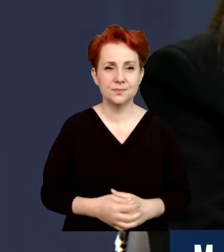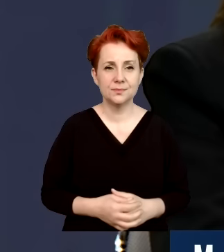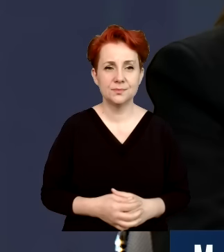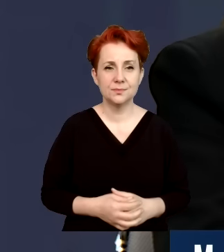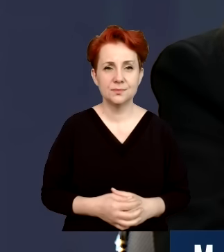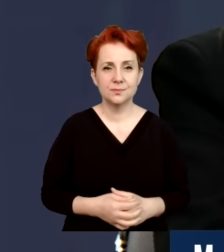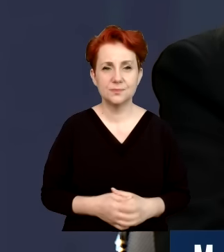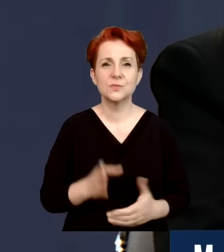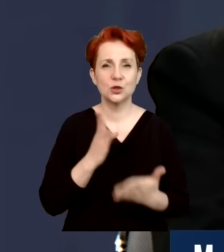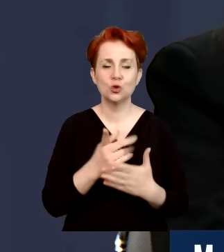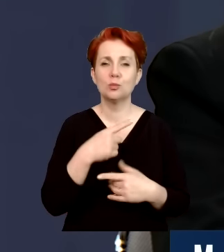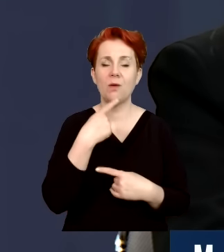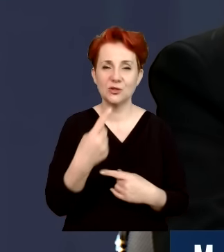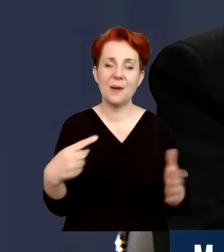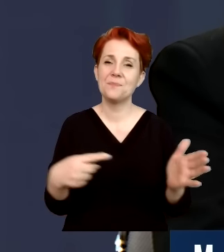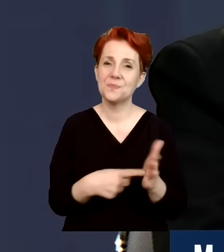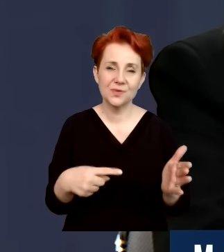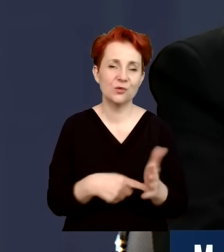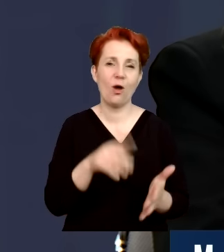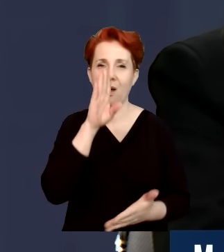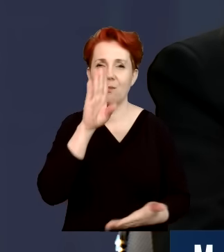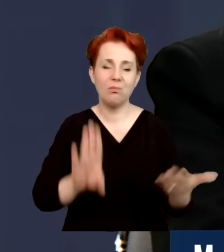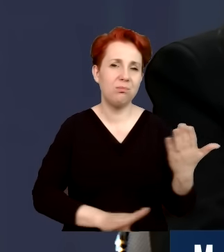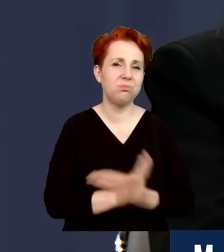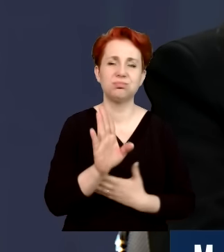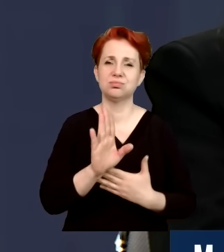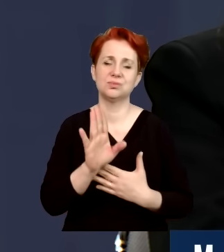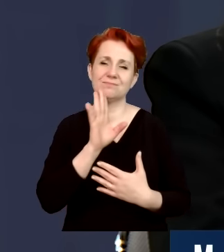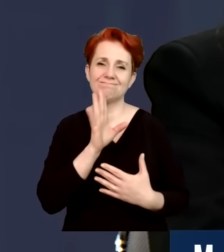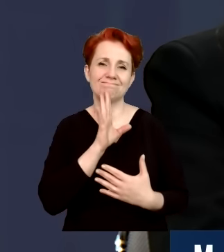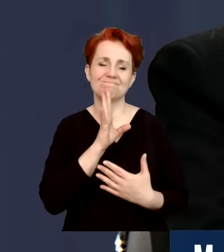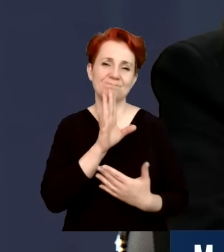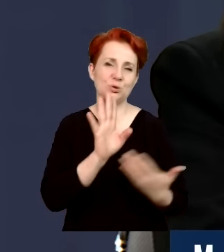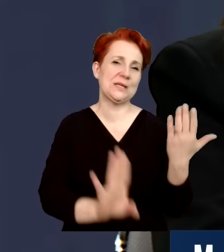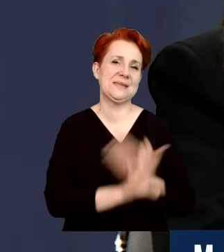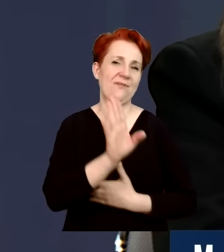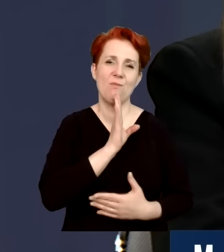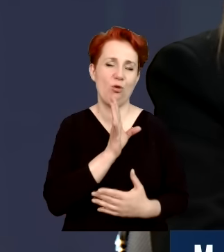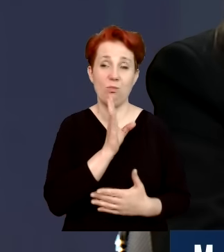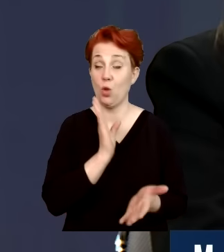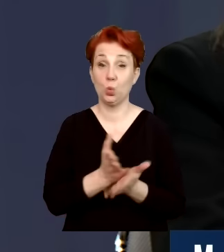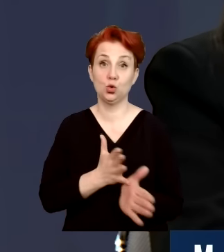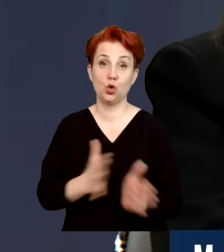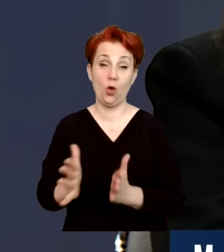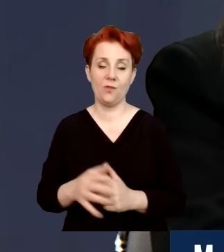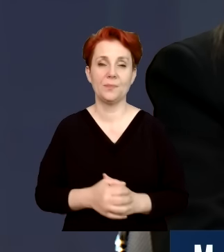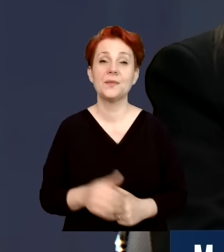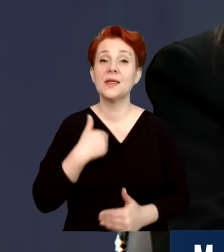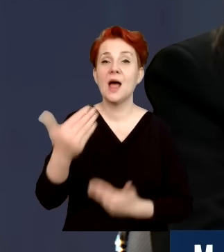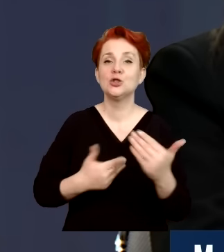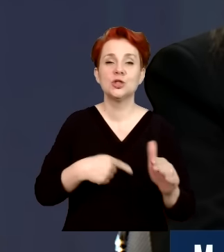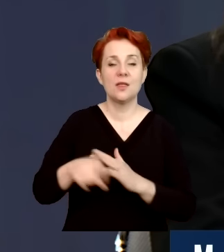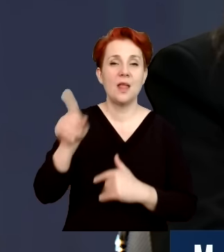Jak mówiłam, igrzyska, arena, lwy w gotowości. Cóż, ja życzę panu ministrowi